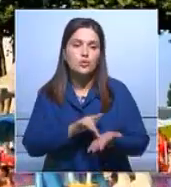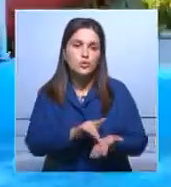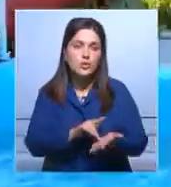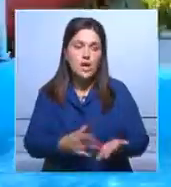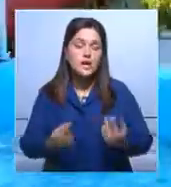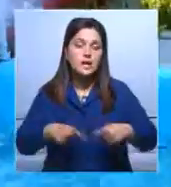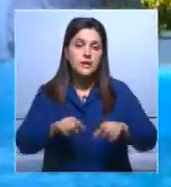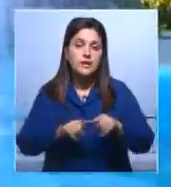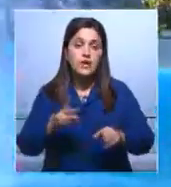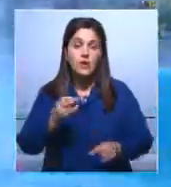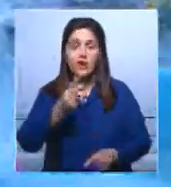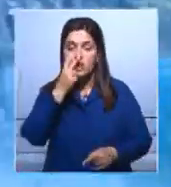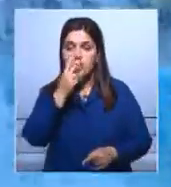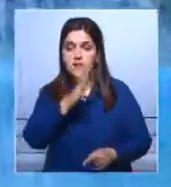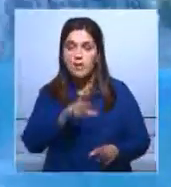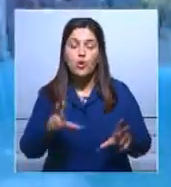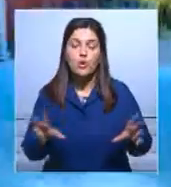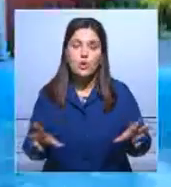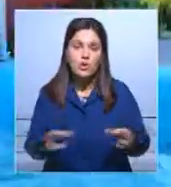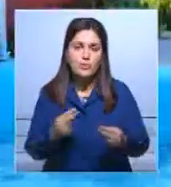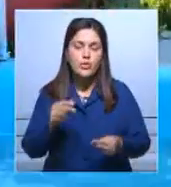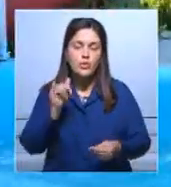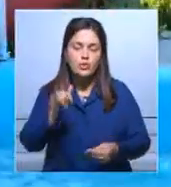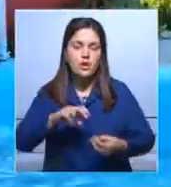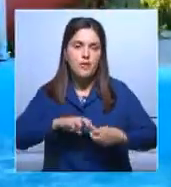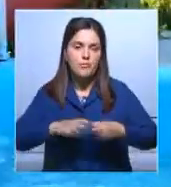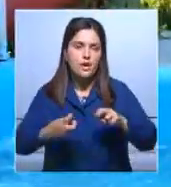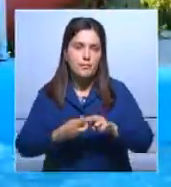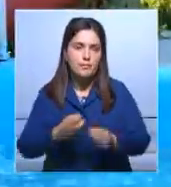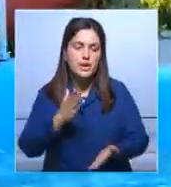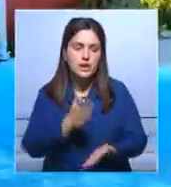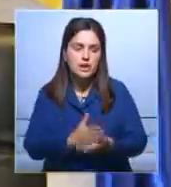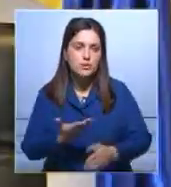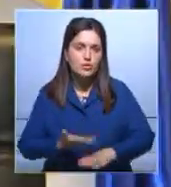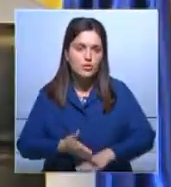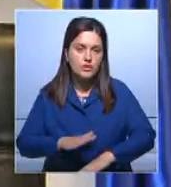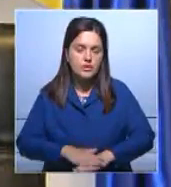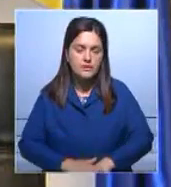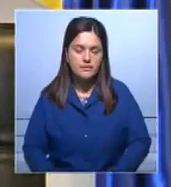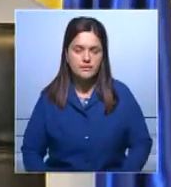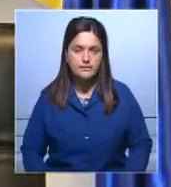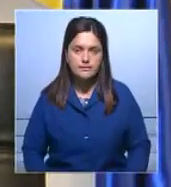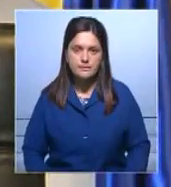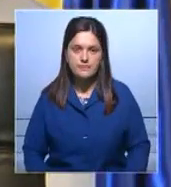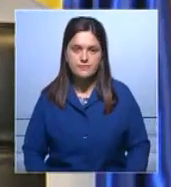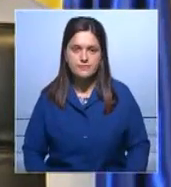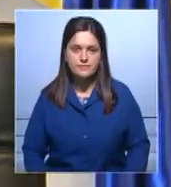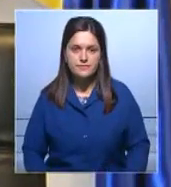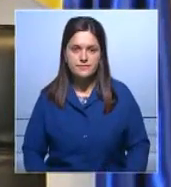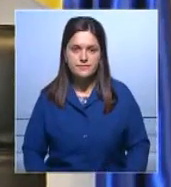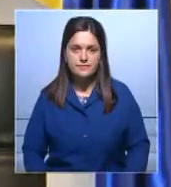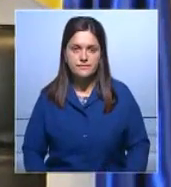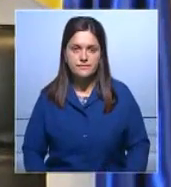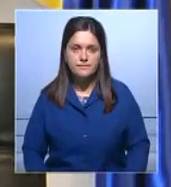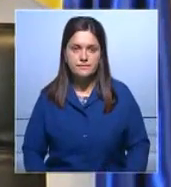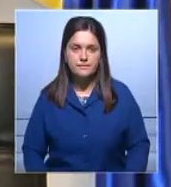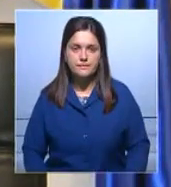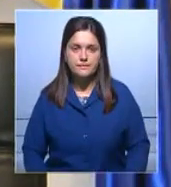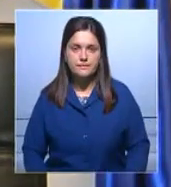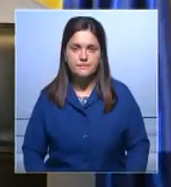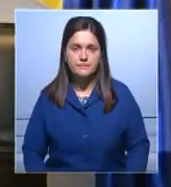Но несмотря на небывалый успех, страна сталкивается и с определенными трудностями. Инвестиции приватные